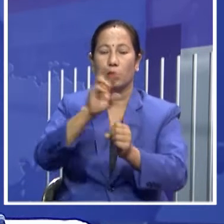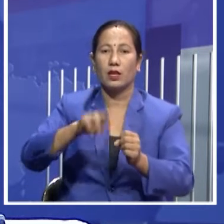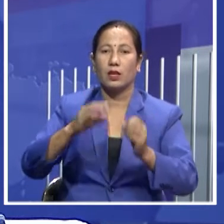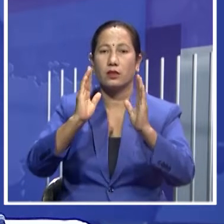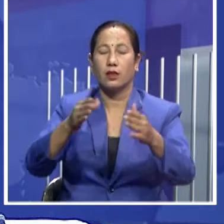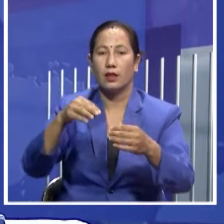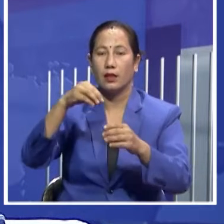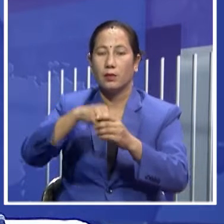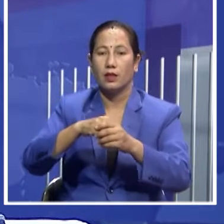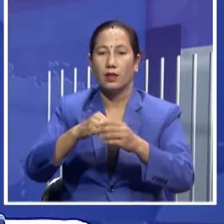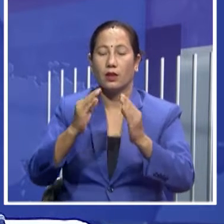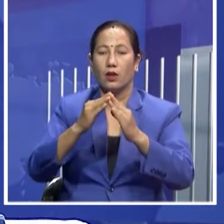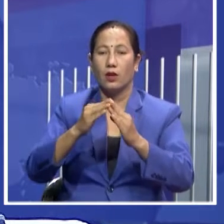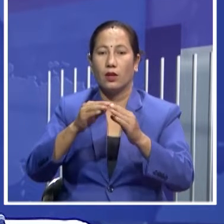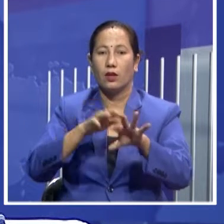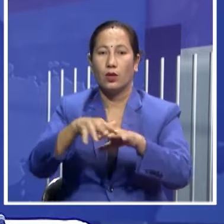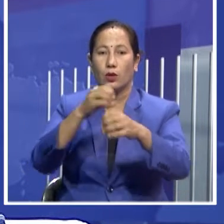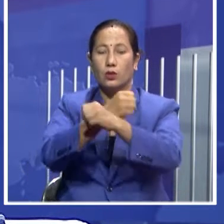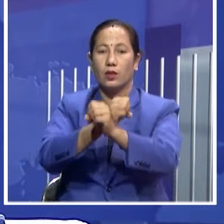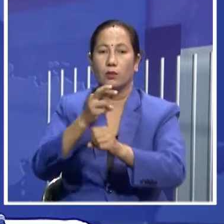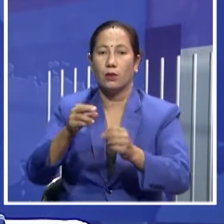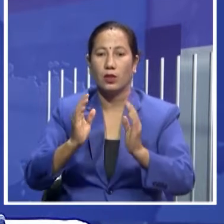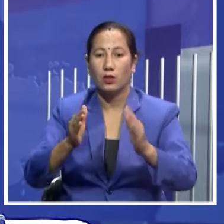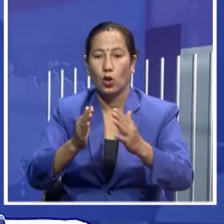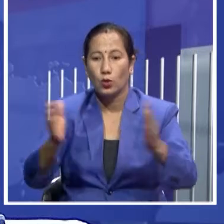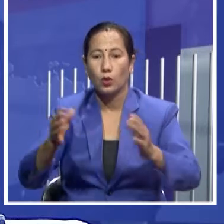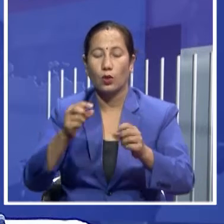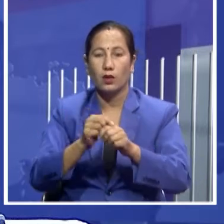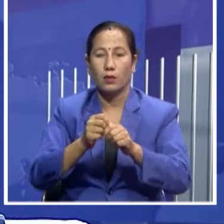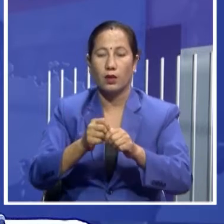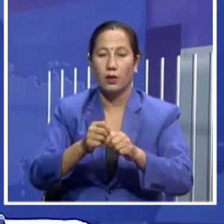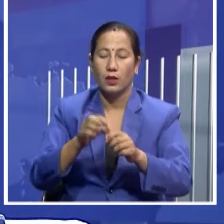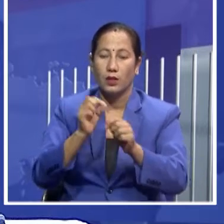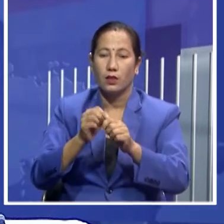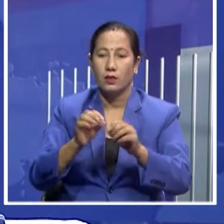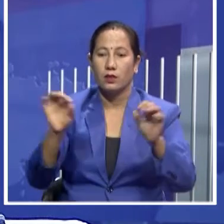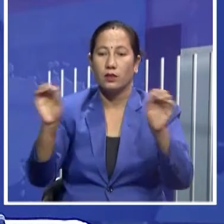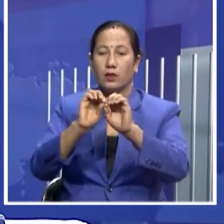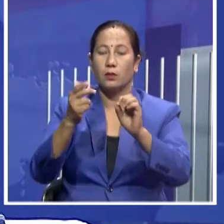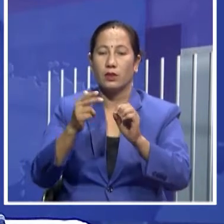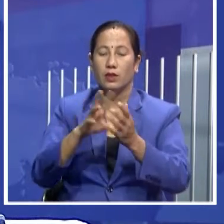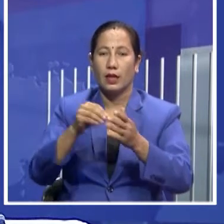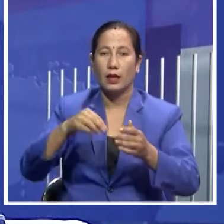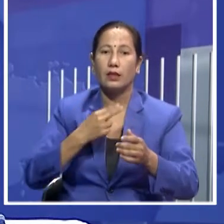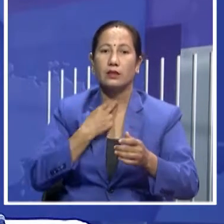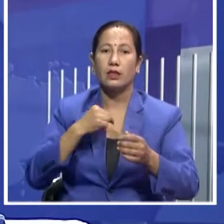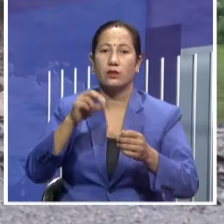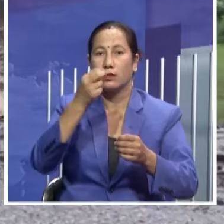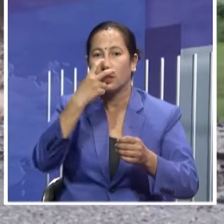सीमाभित्र बनेका घरहरू जोखिममा परे पनि सडक चौडा गरिने भएको भन्दै मर्मतमा सम्बन्धित निकायले चासो देखाएको